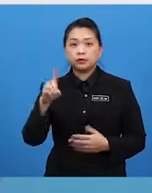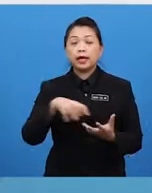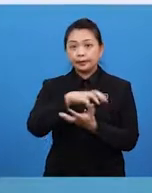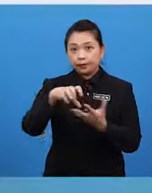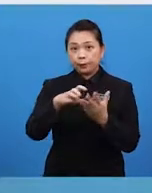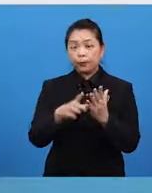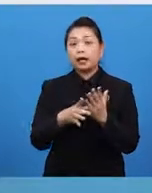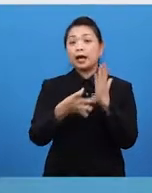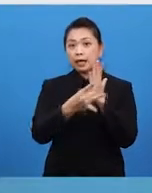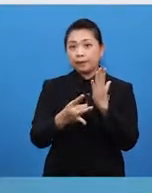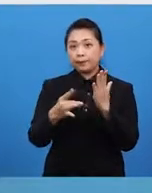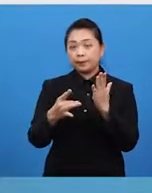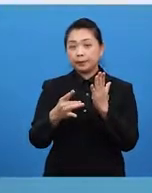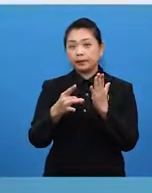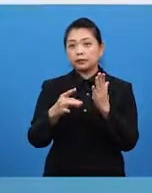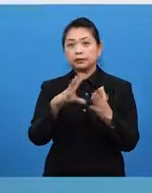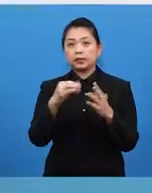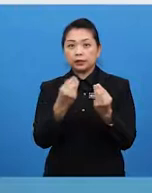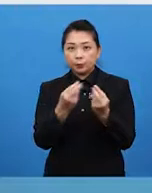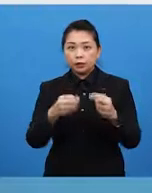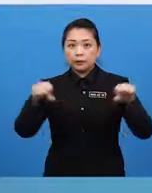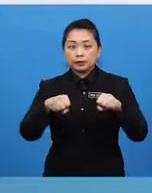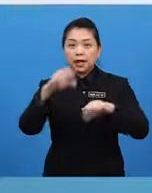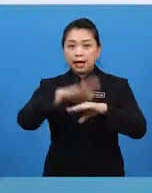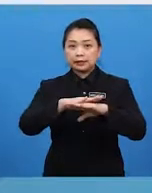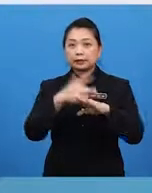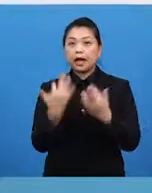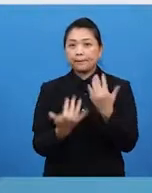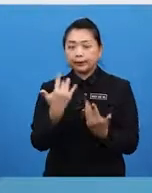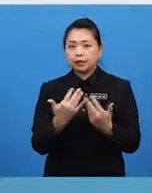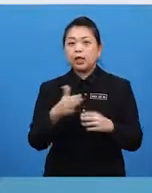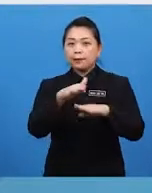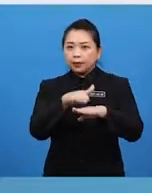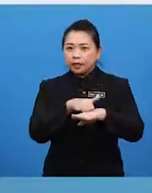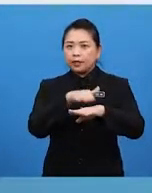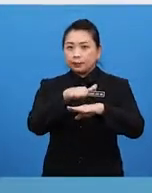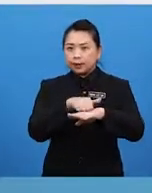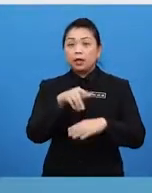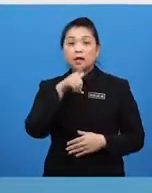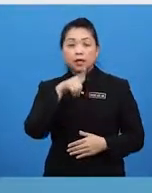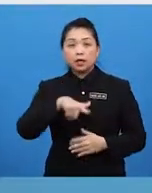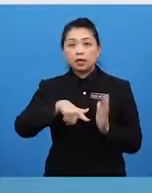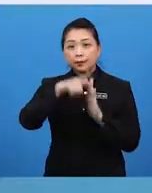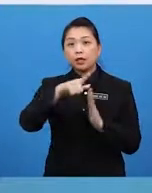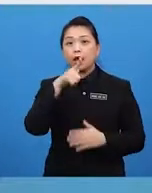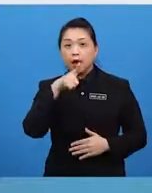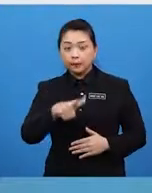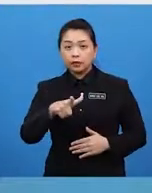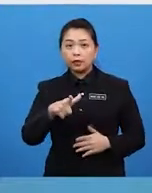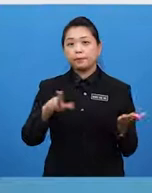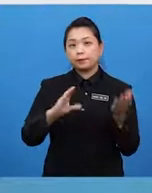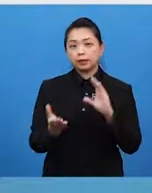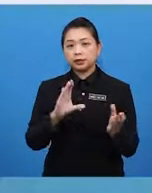lemak dan tepung yang dimasak diatas api yang perlahan lebih nama beban ding white